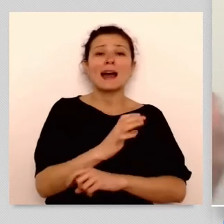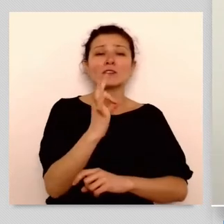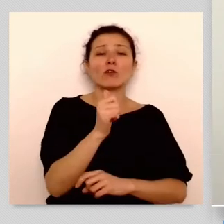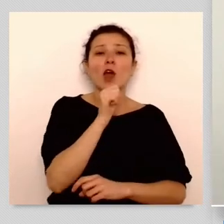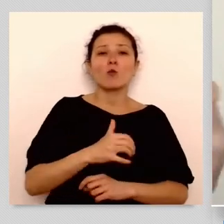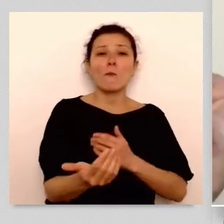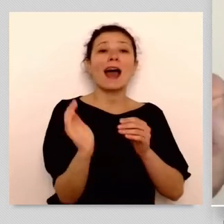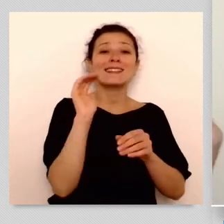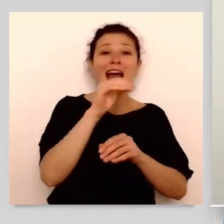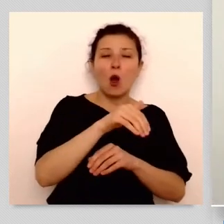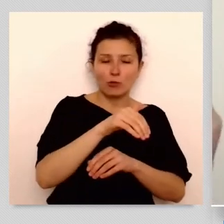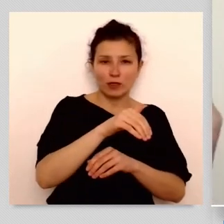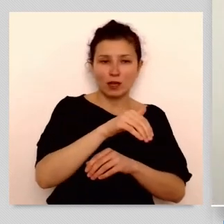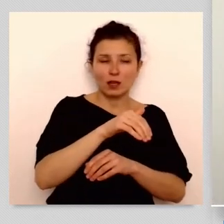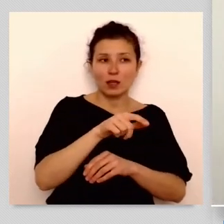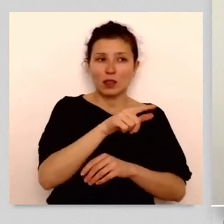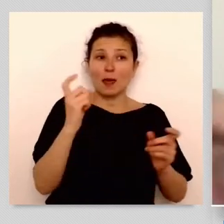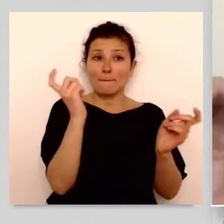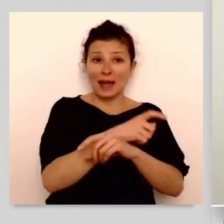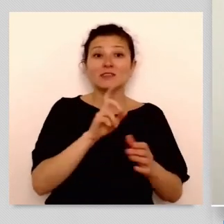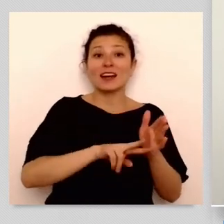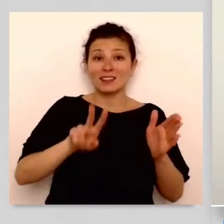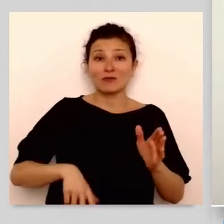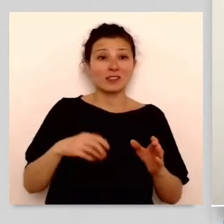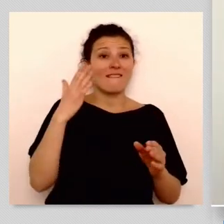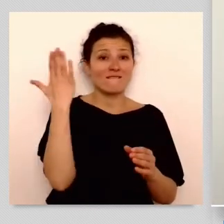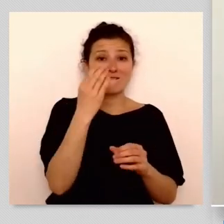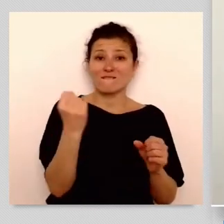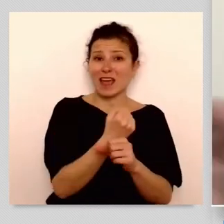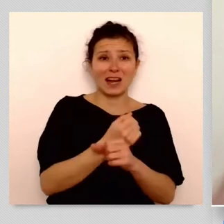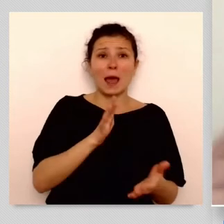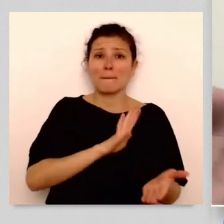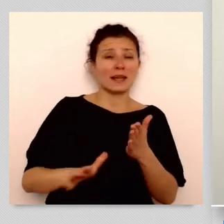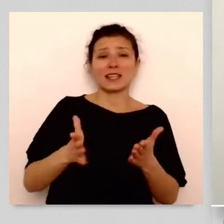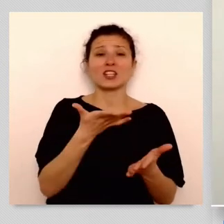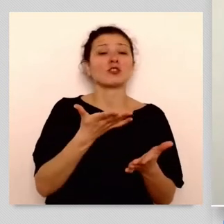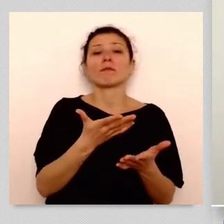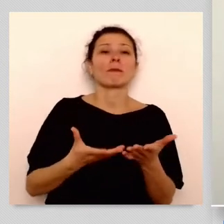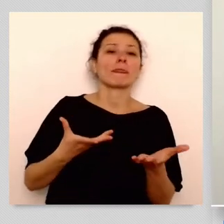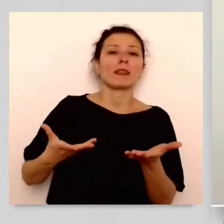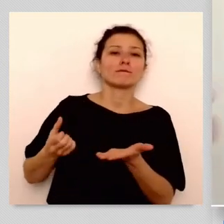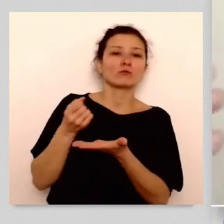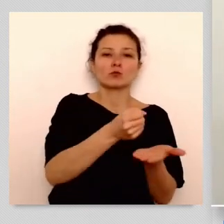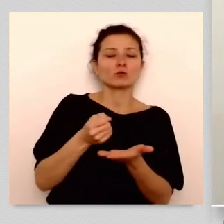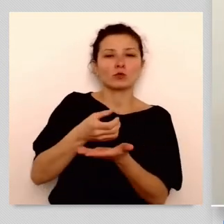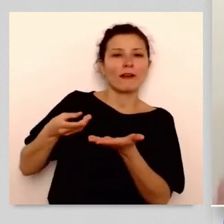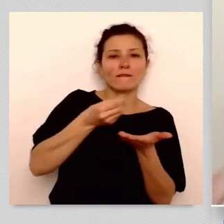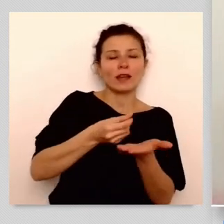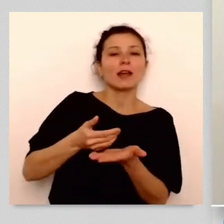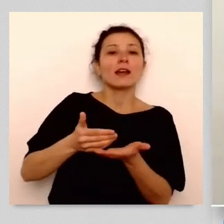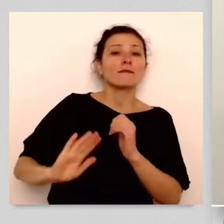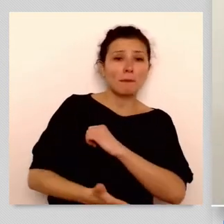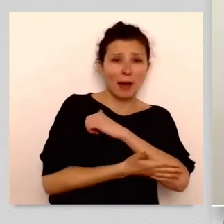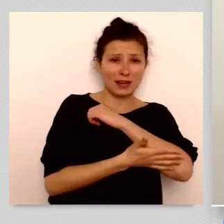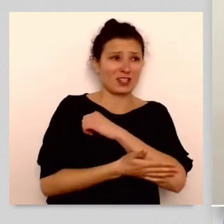które to państwa odeszły od węgla bez żadnych rekompensat, bez wsparcia, tylko dlatego, że to się